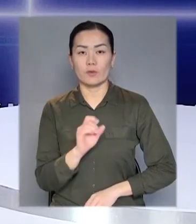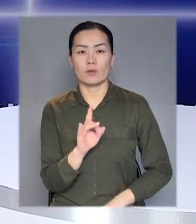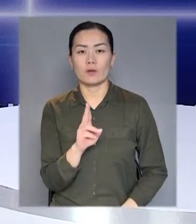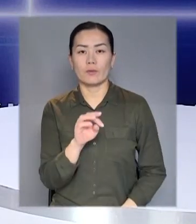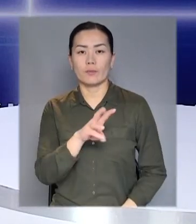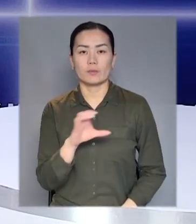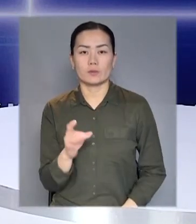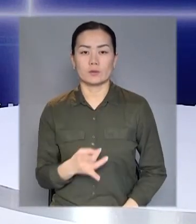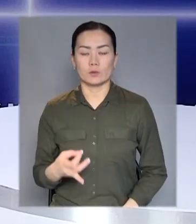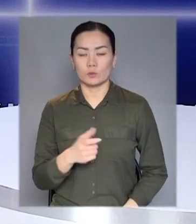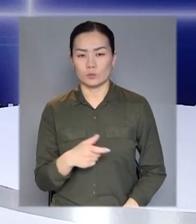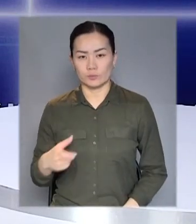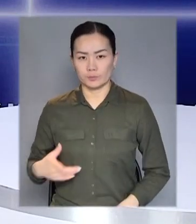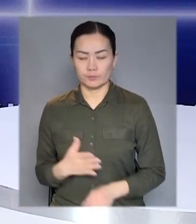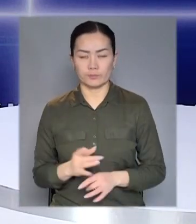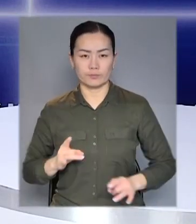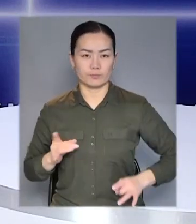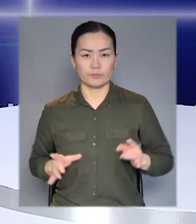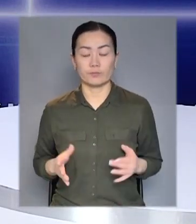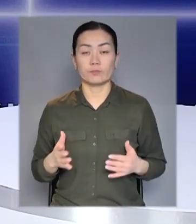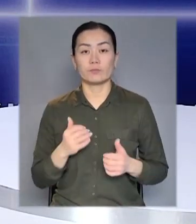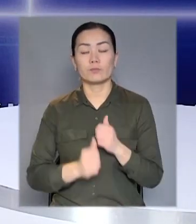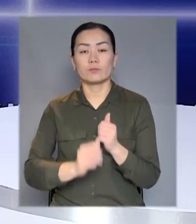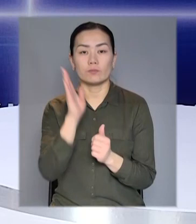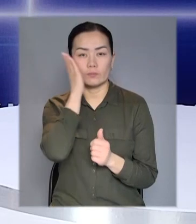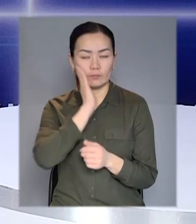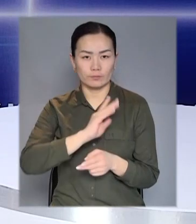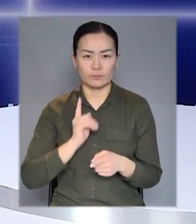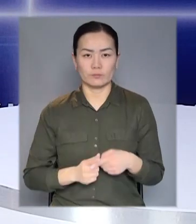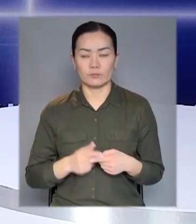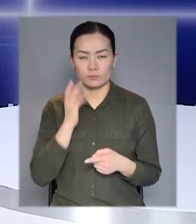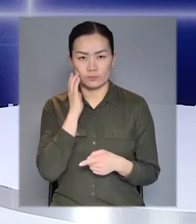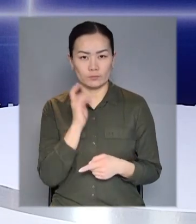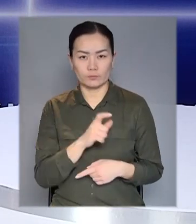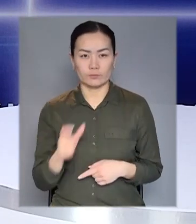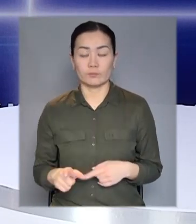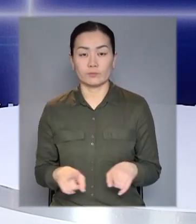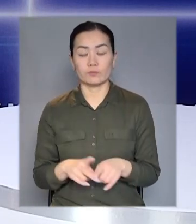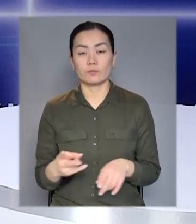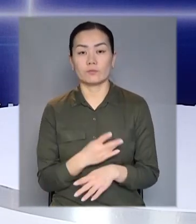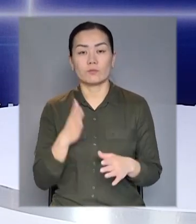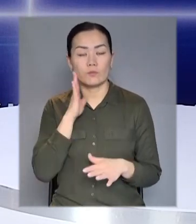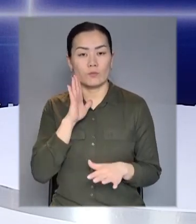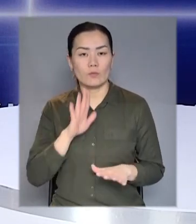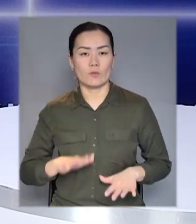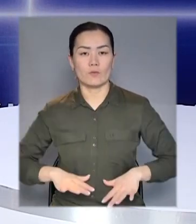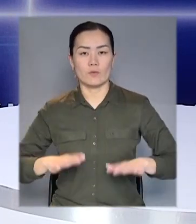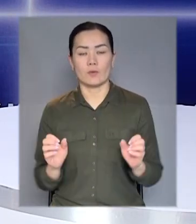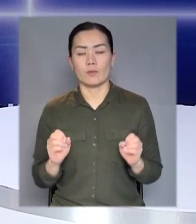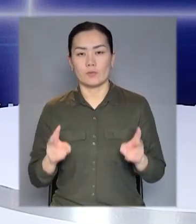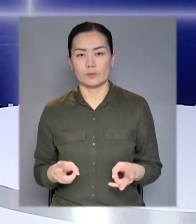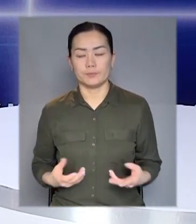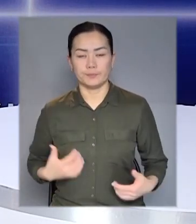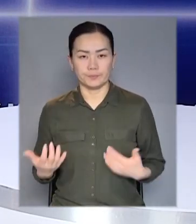Sarğamıs 2 ıqşam ауданının тұрғындарынан маза қашты. Күндіз күлкіден түнде ұйқыдан айрылған, бірақ түнде үйімізді су басып кете ме